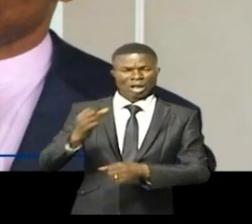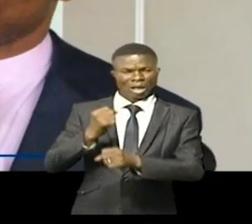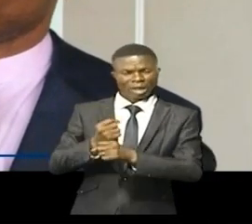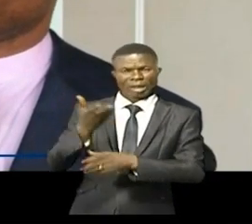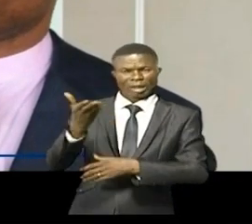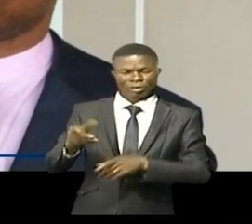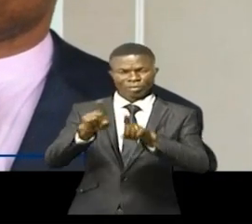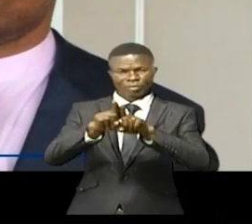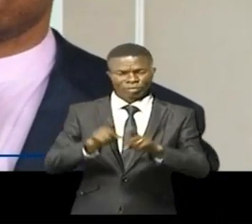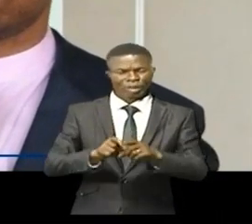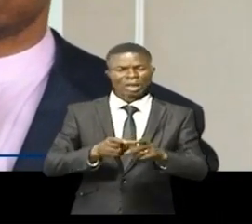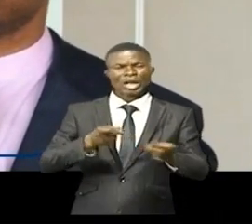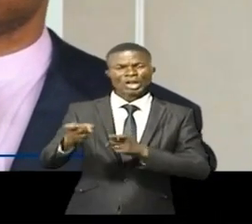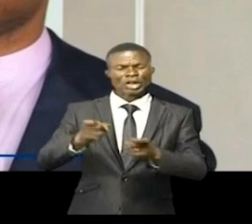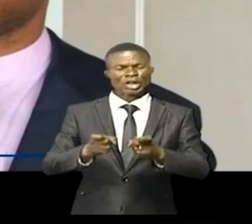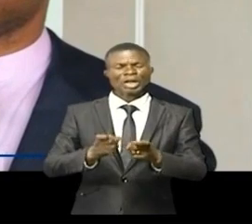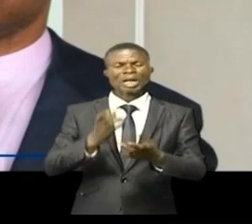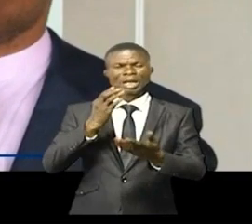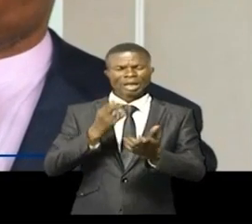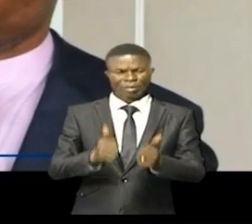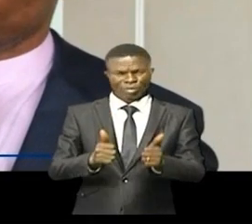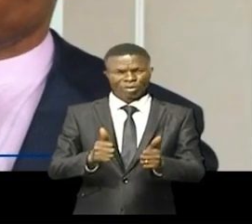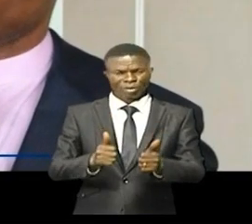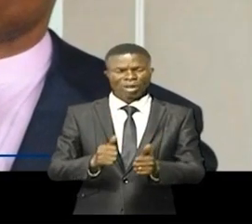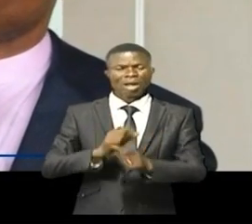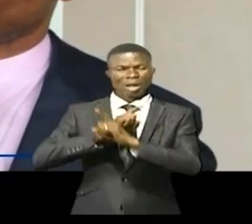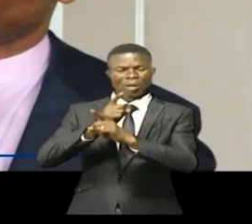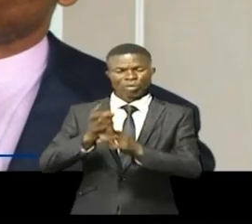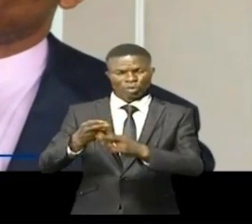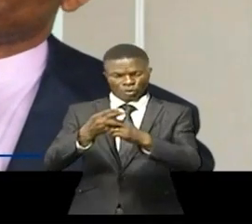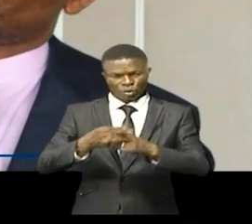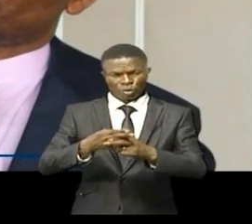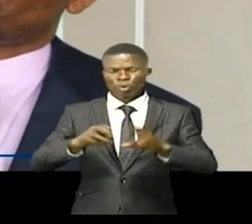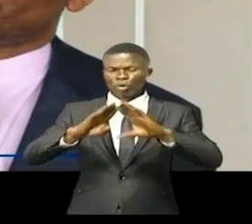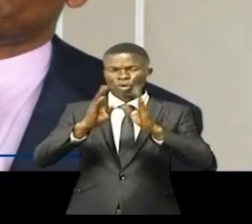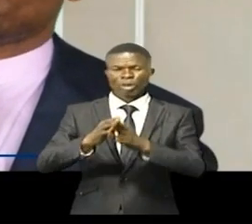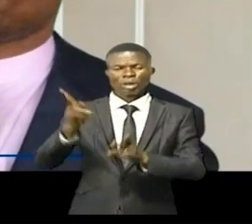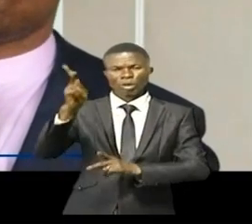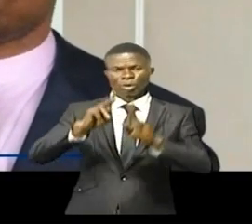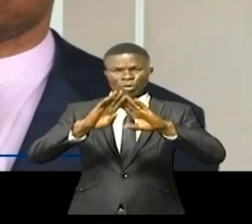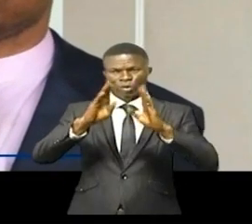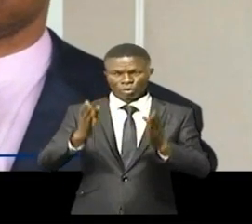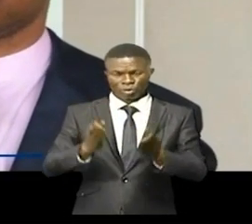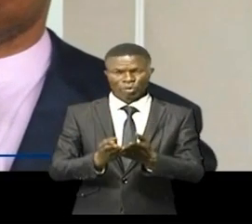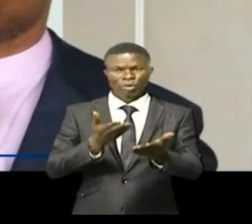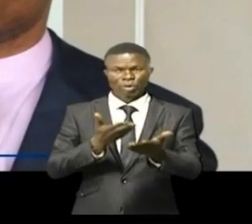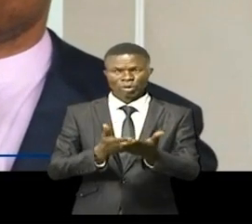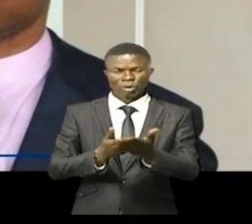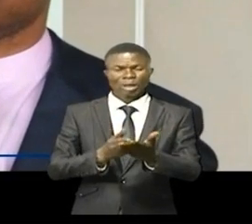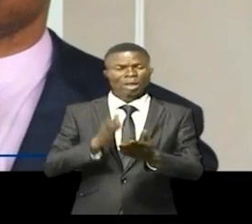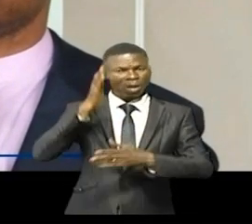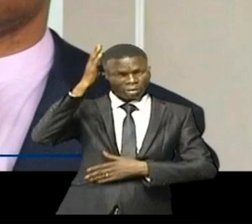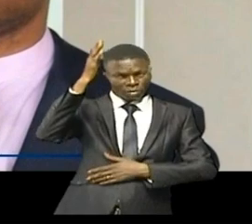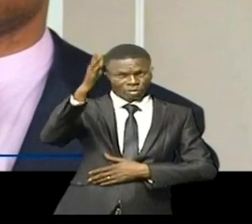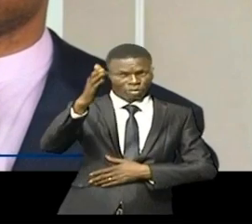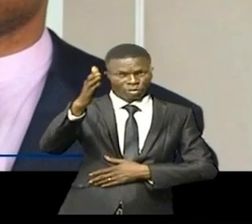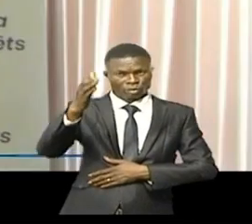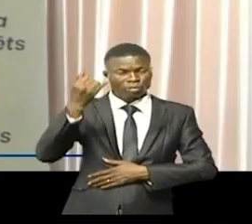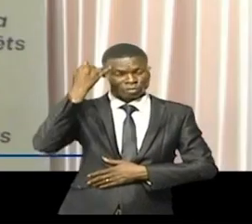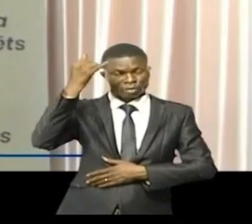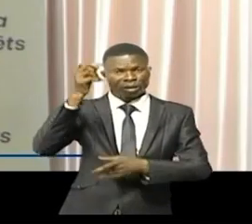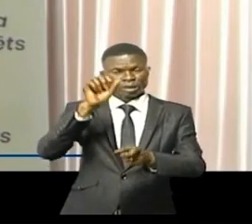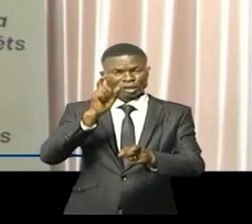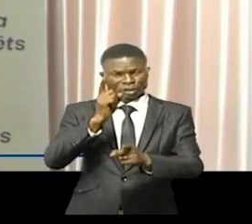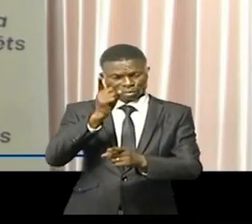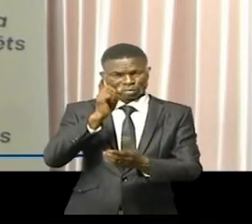mieux le gérer pour garantir, n'est-ce pas, leur survie et la survie des populations des générations futures. C'est en fait ça un peu l'objectif du projet aussi.